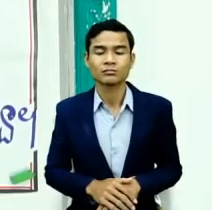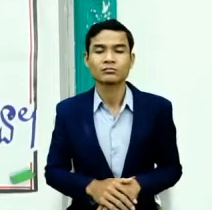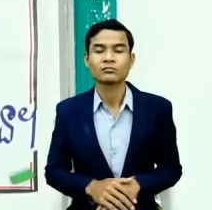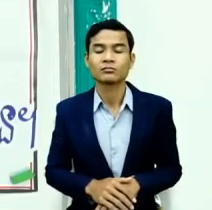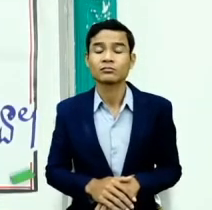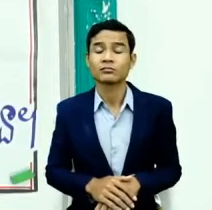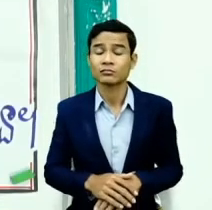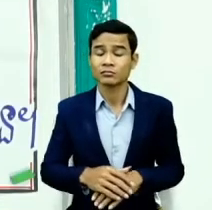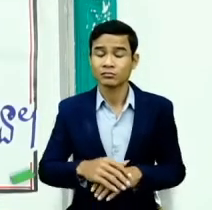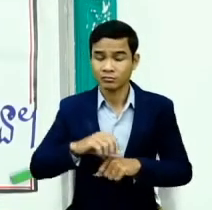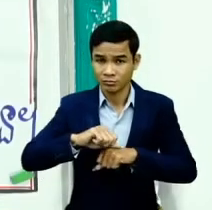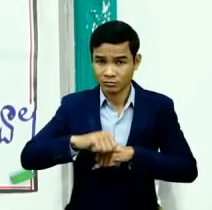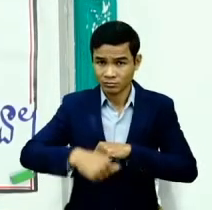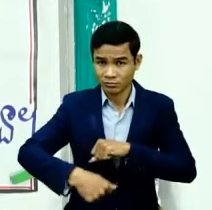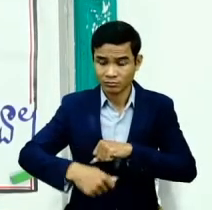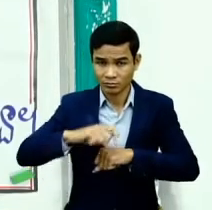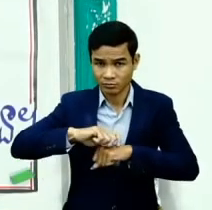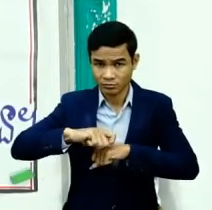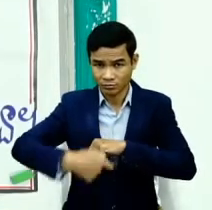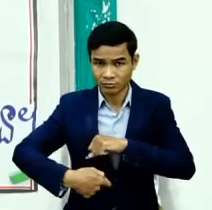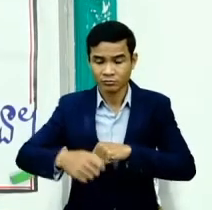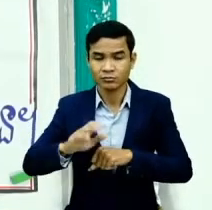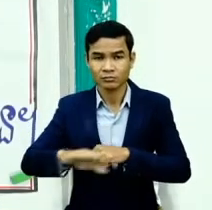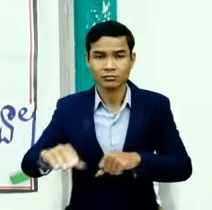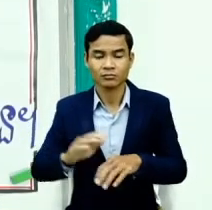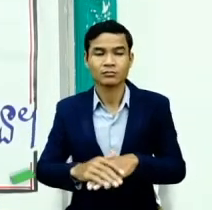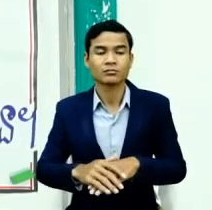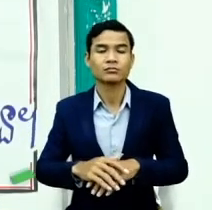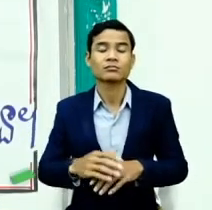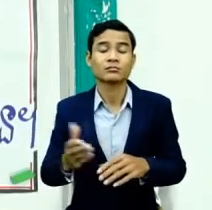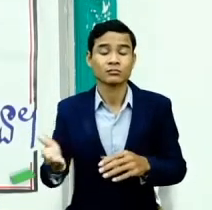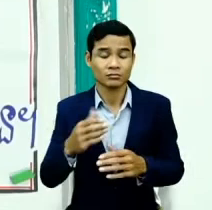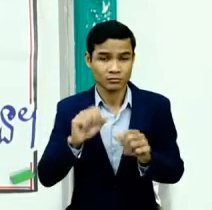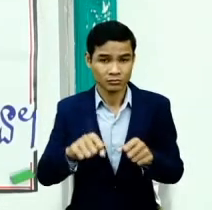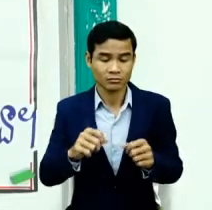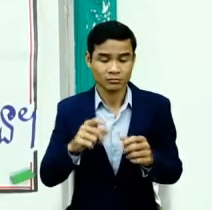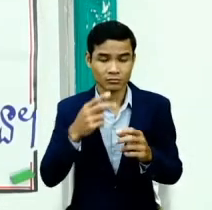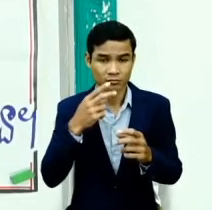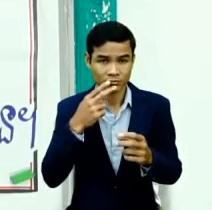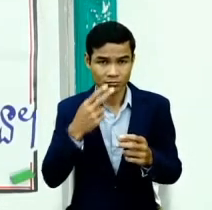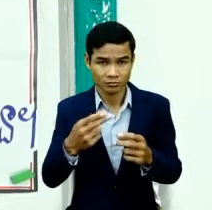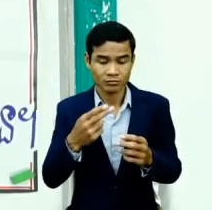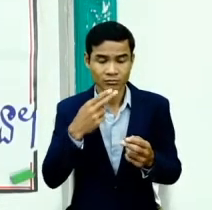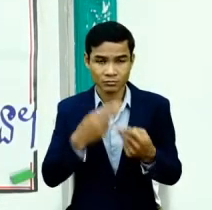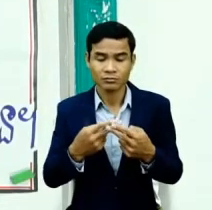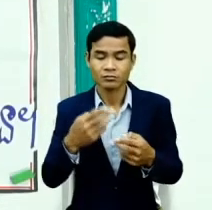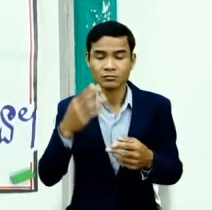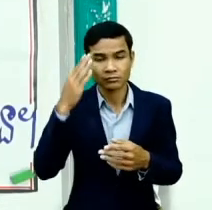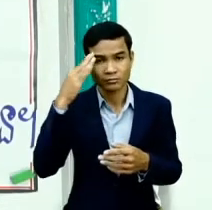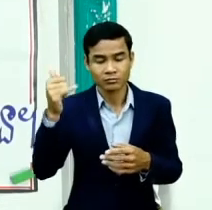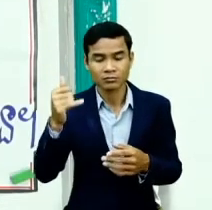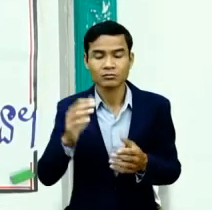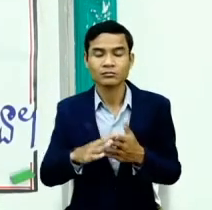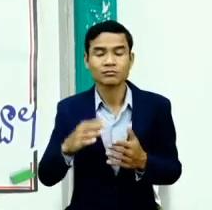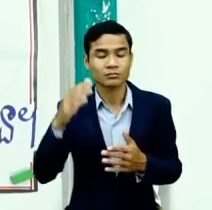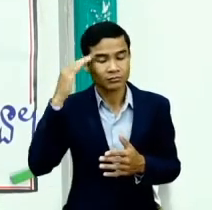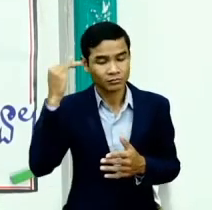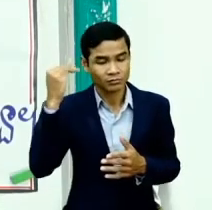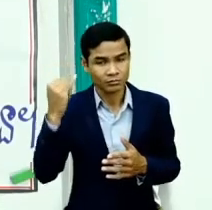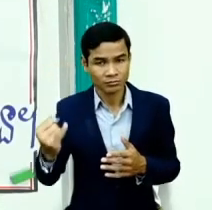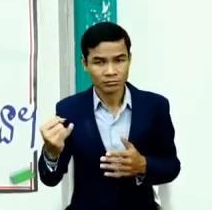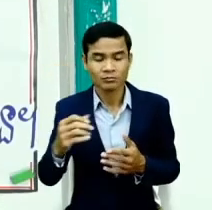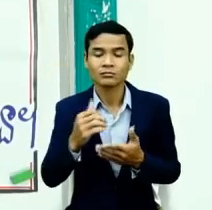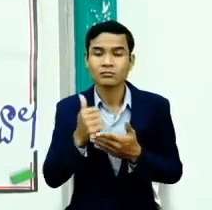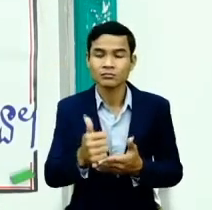đầm lốn mì phong cha khá xâm lược bằng tọp tiến hai tụi với ban chị ốt chuối đam đầm nằm ở bố con